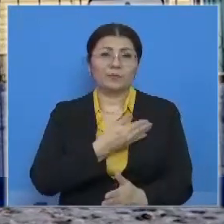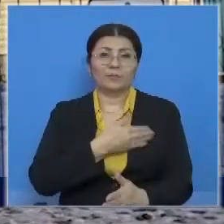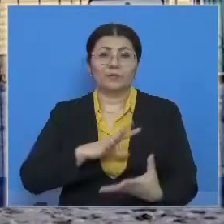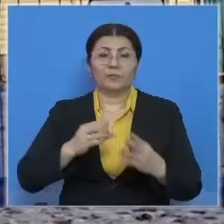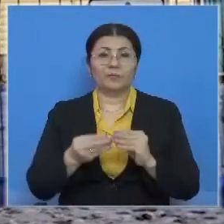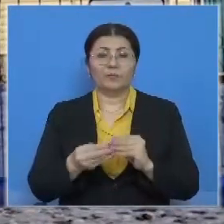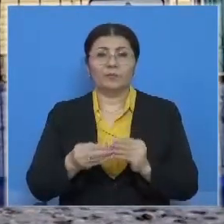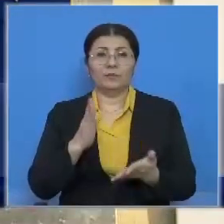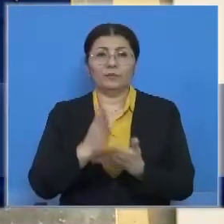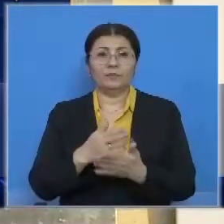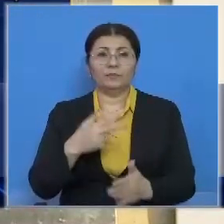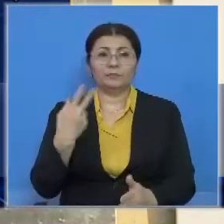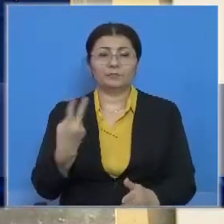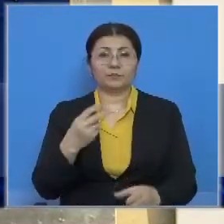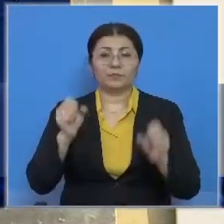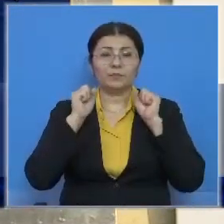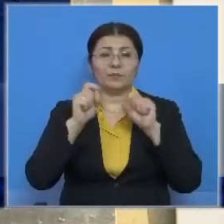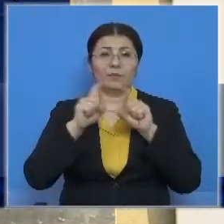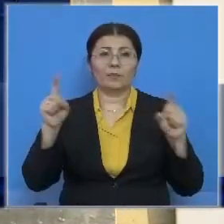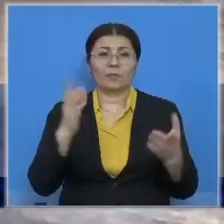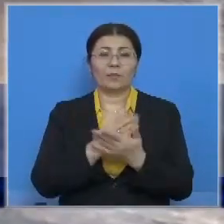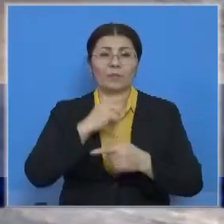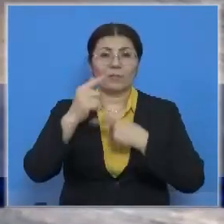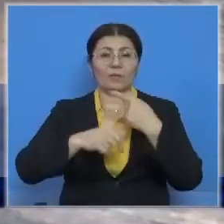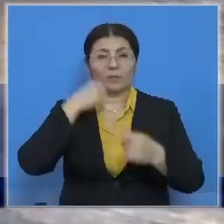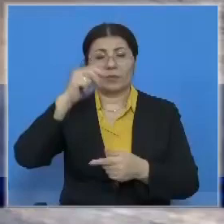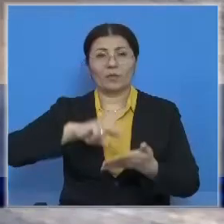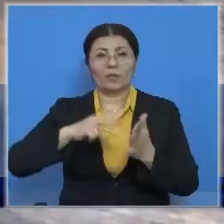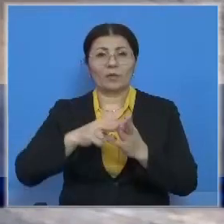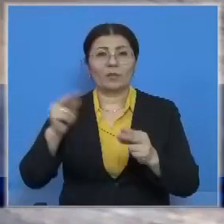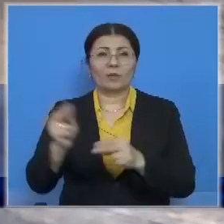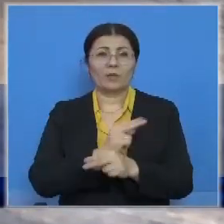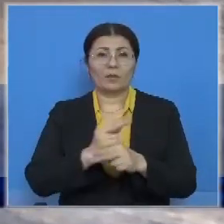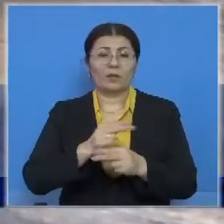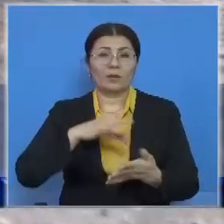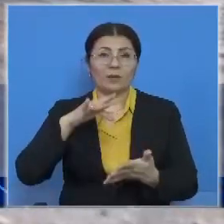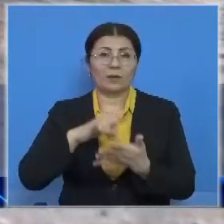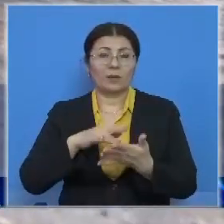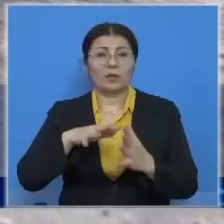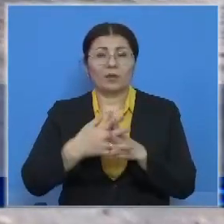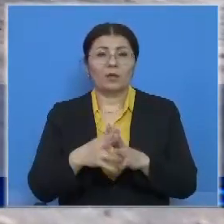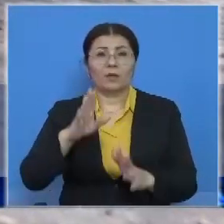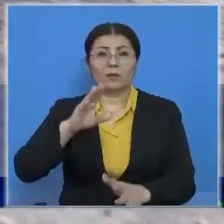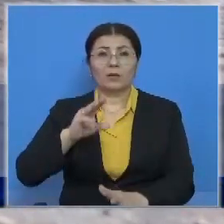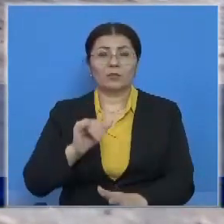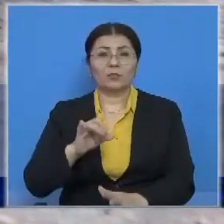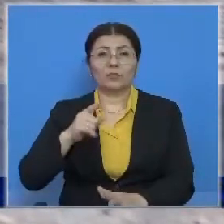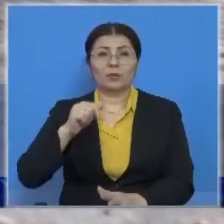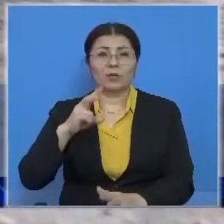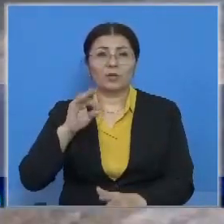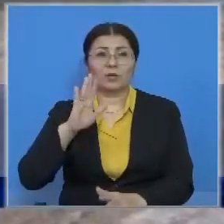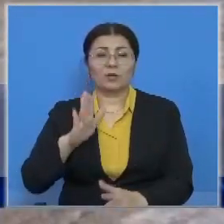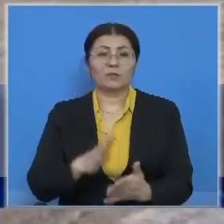этикевийском районе действуют две многопрофильные спортивные школы на следующий год запланированное строительство ФОКа в райцентре тимурбека жургенова важно